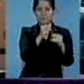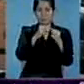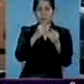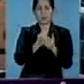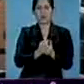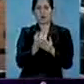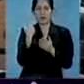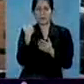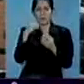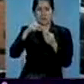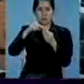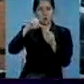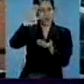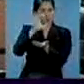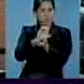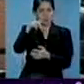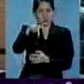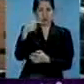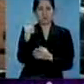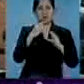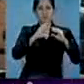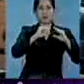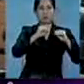ษได้มีการประชุมครั้งที่